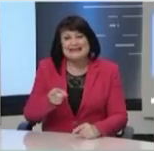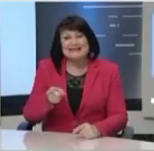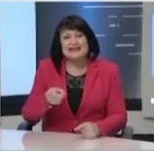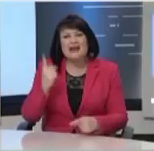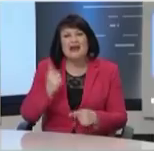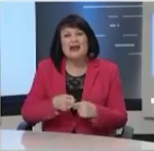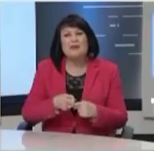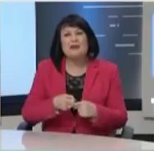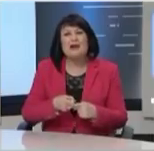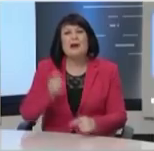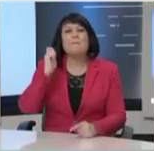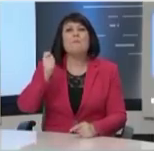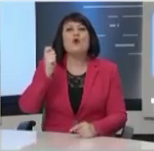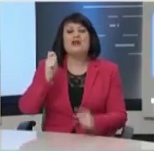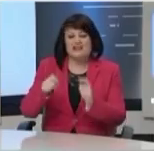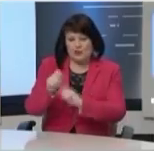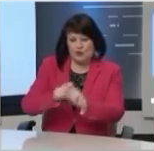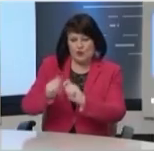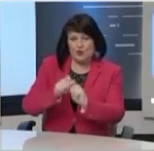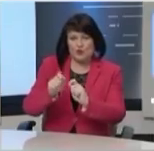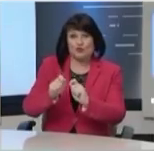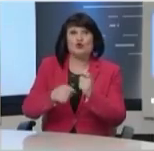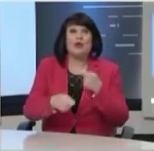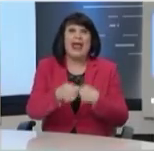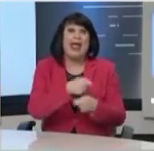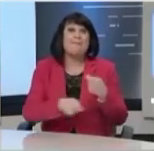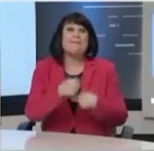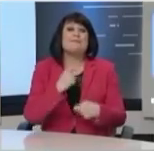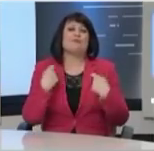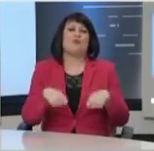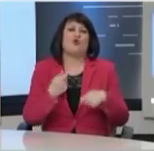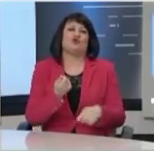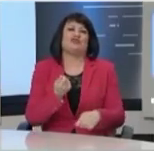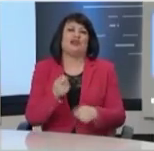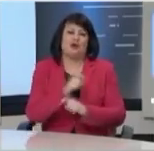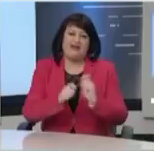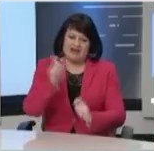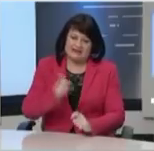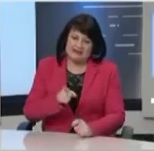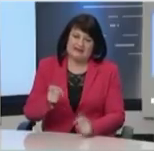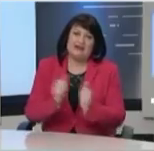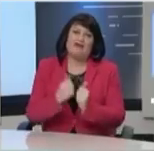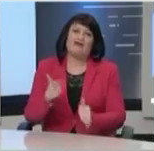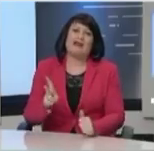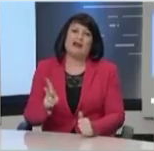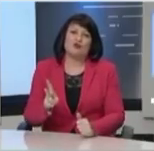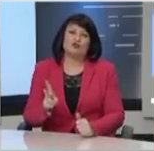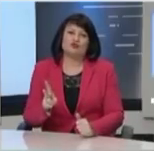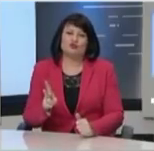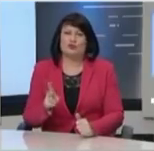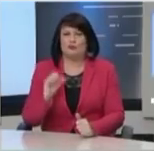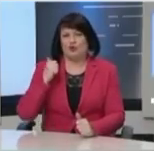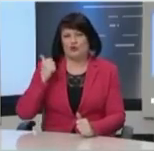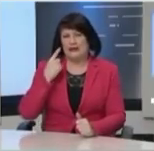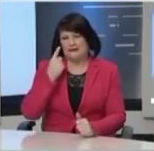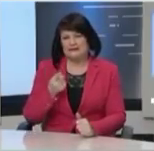ένα πολιτικό κατασκεύασμα των επιχειρηματικών ελίτ της χώρας, μεταξύ των οποίων και του φίλου σας, όπως αποκαλύφθηκε